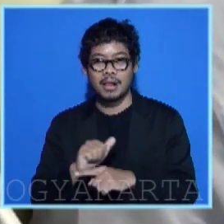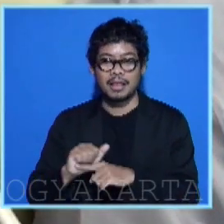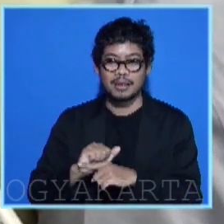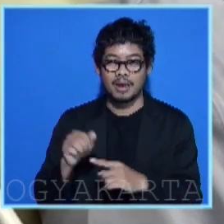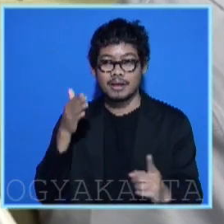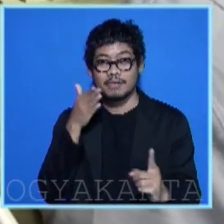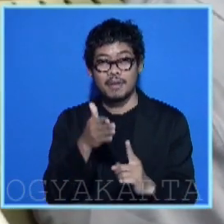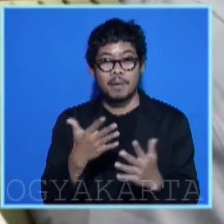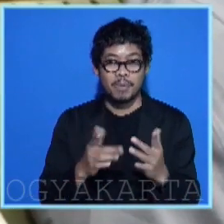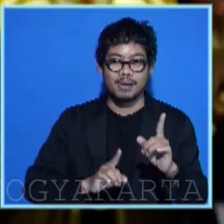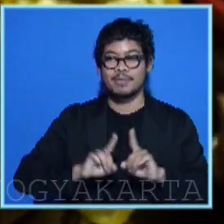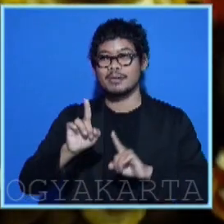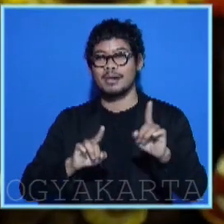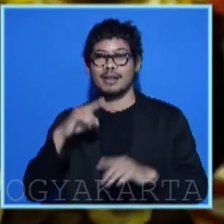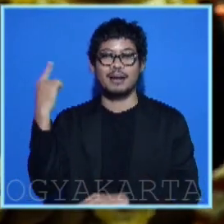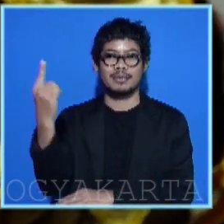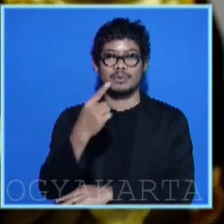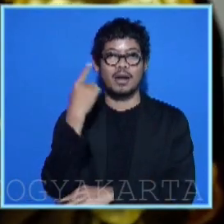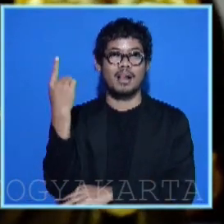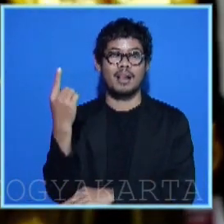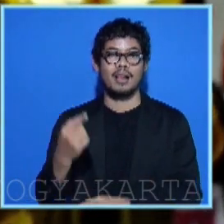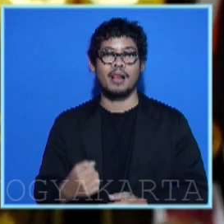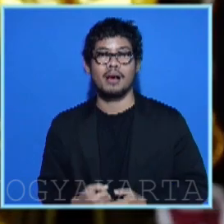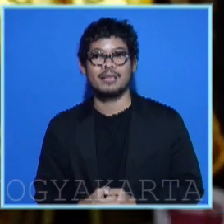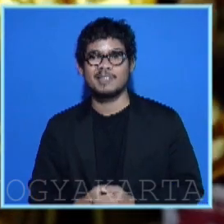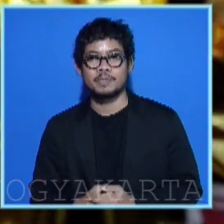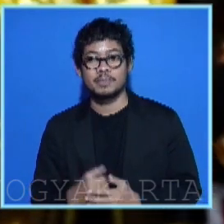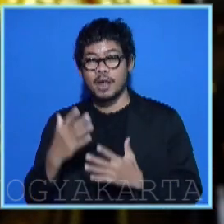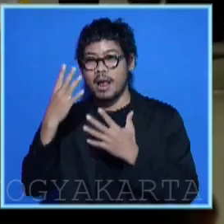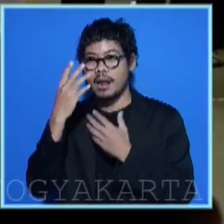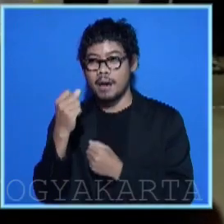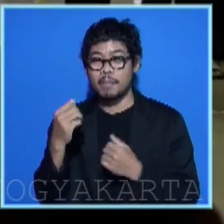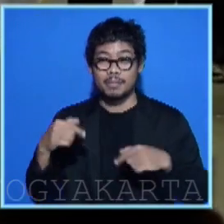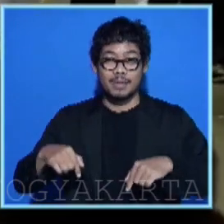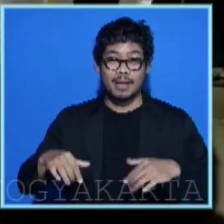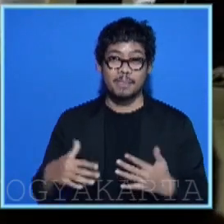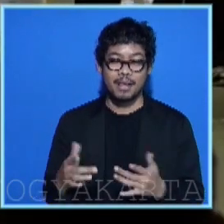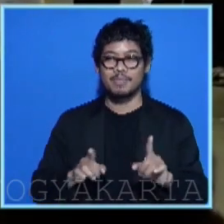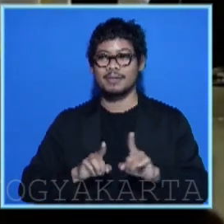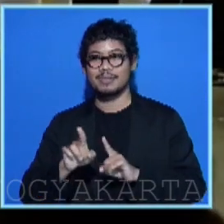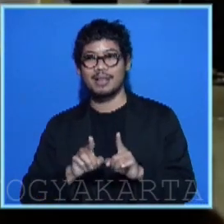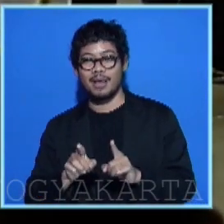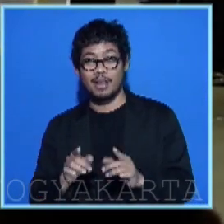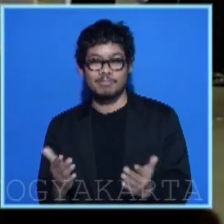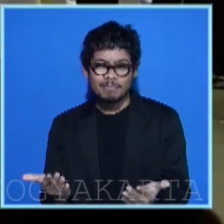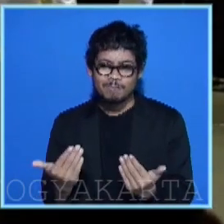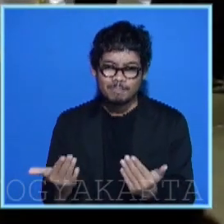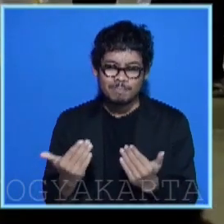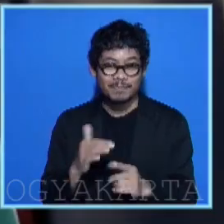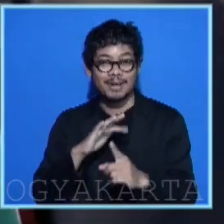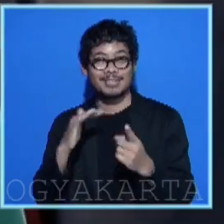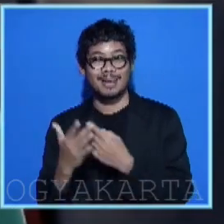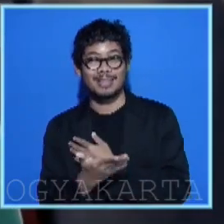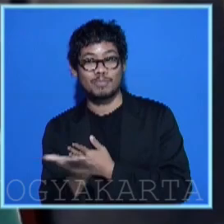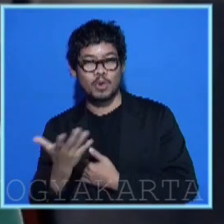untuk berkompetisi di ajang nasional kormi DIY berharap kompetisi ini menjadi sarana mengajak masyarakat kembali gemar berolahraga guna